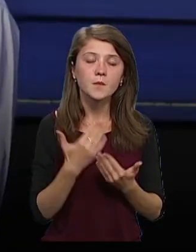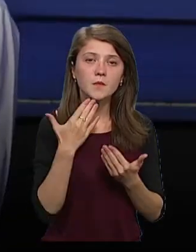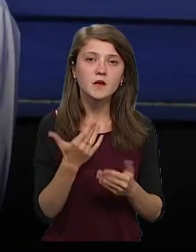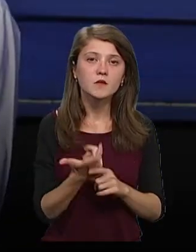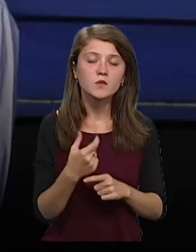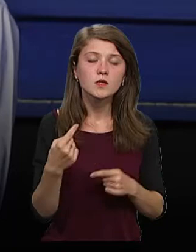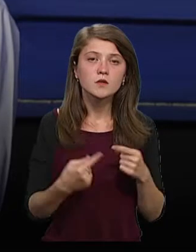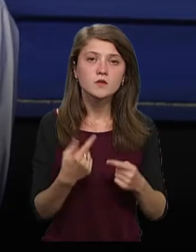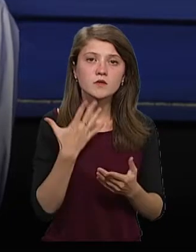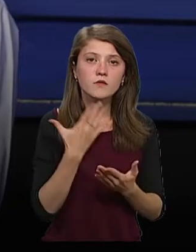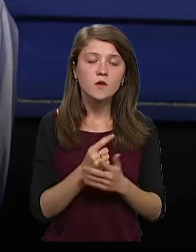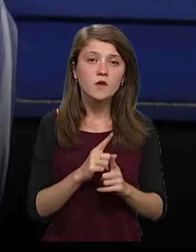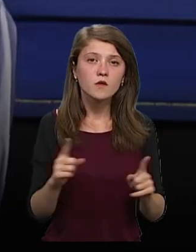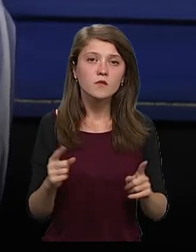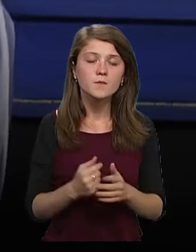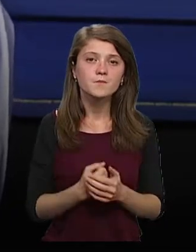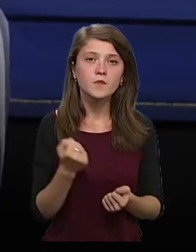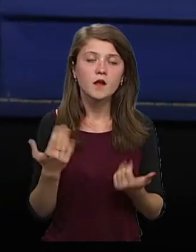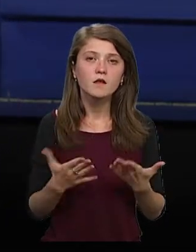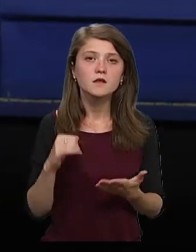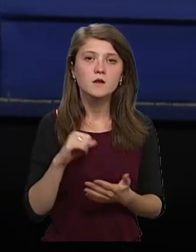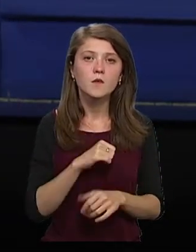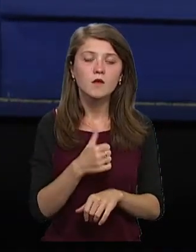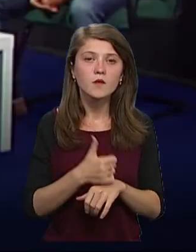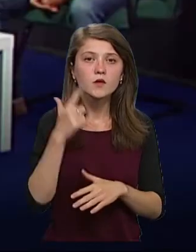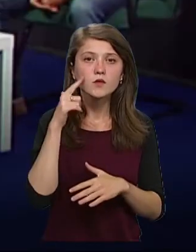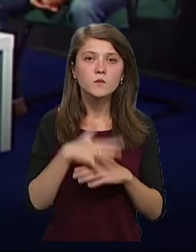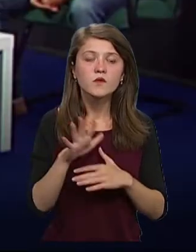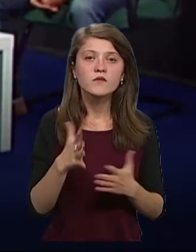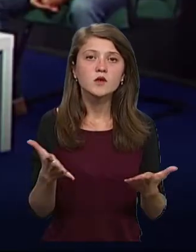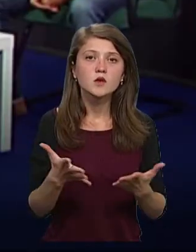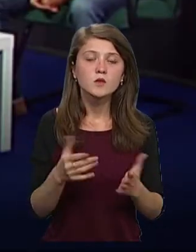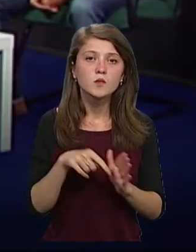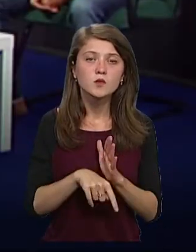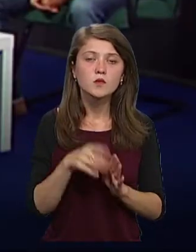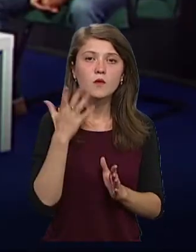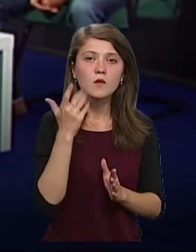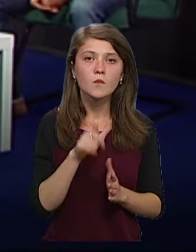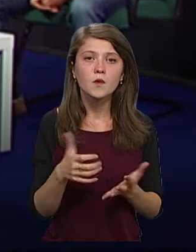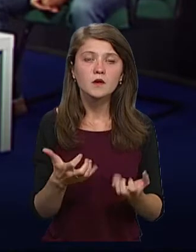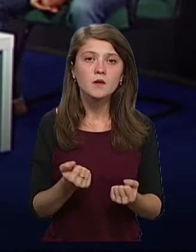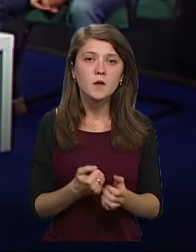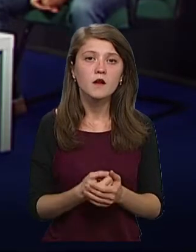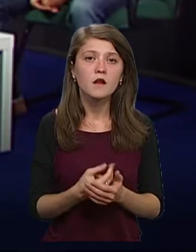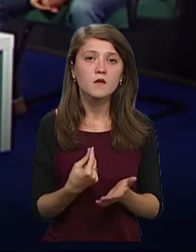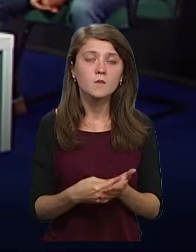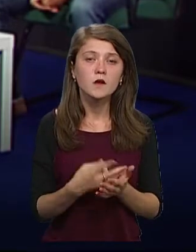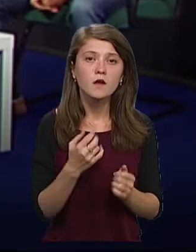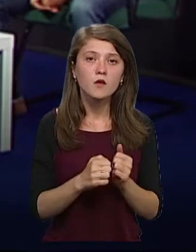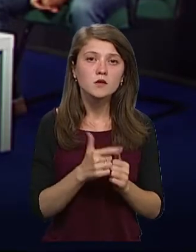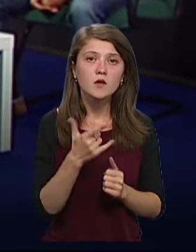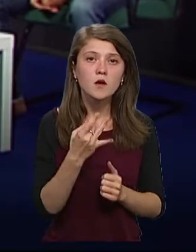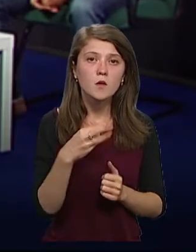свого роду. Не так, дискусійне. Але саме головне розуміти, в чому суть. Сьогодні, коли громади отримали фінанси, не кожна громада